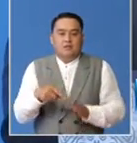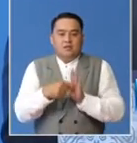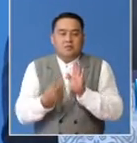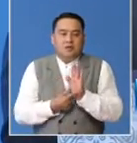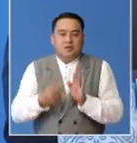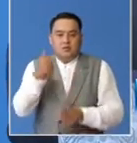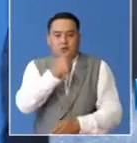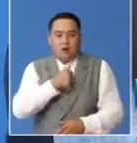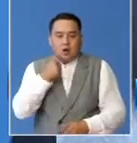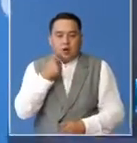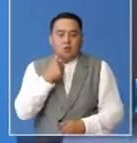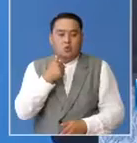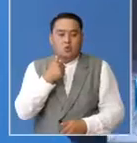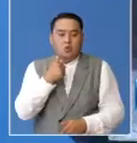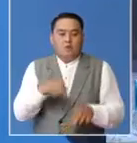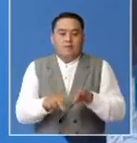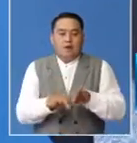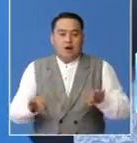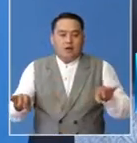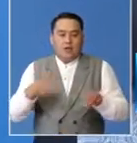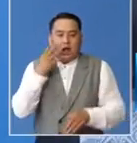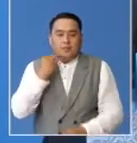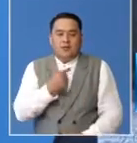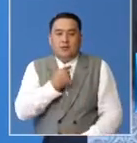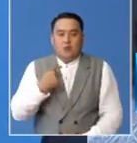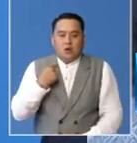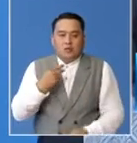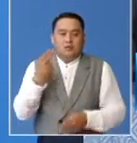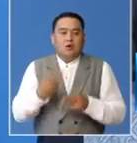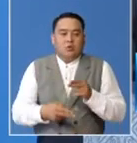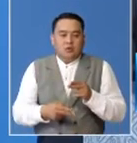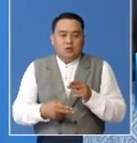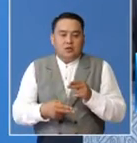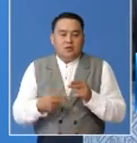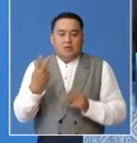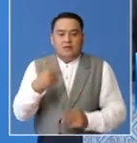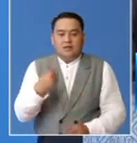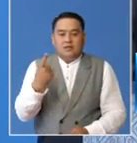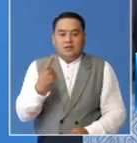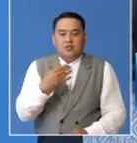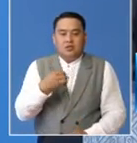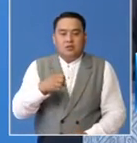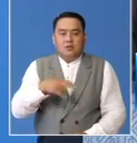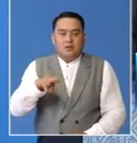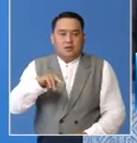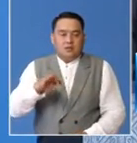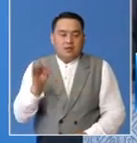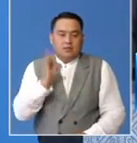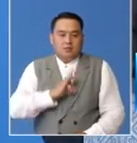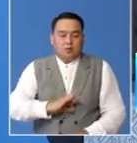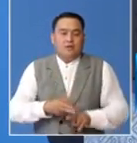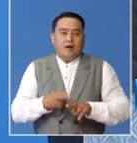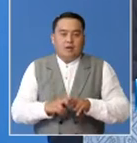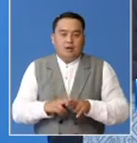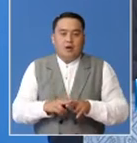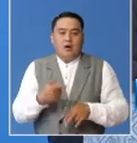году завершено строительство магистрального газопровода Алматы-Талдыкорган, где освоено 21,4 миллиарда тенге. Доступ к природному